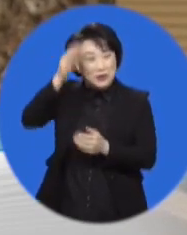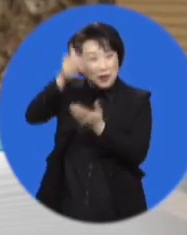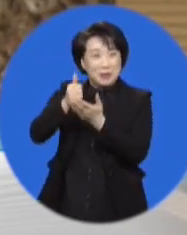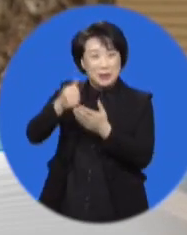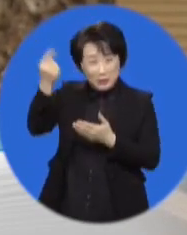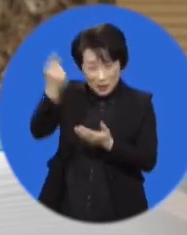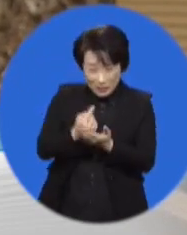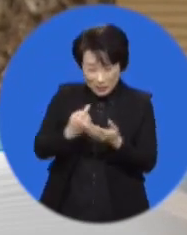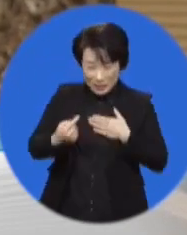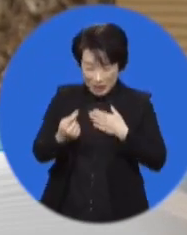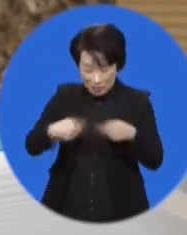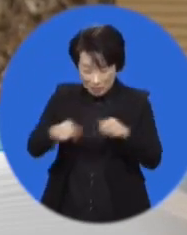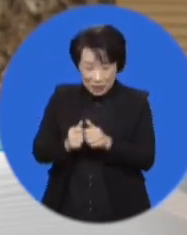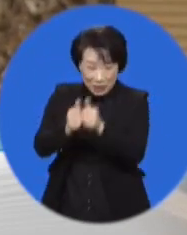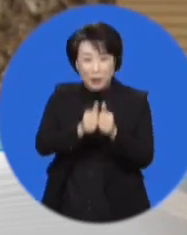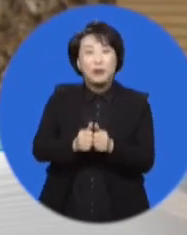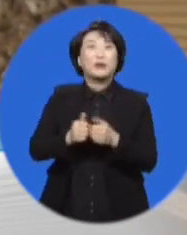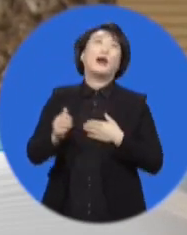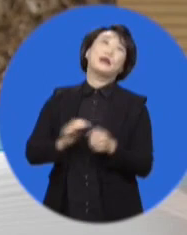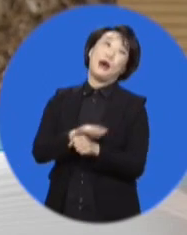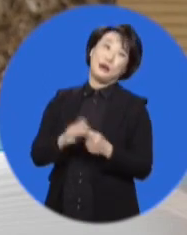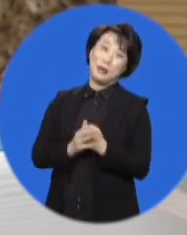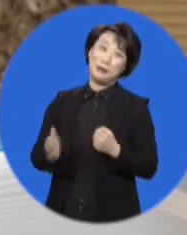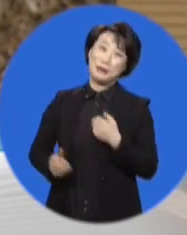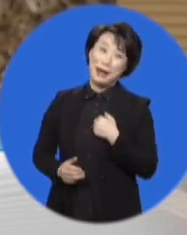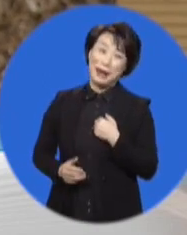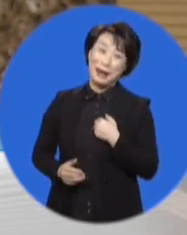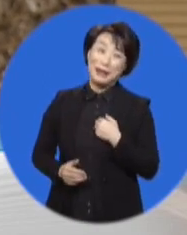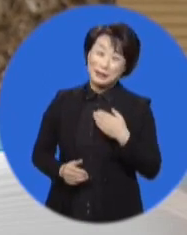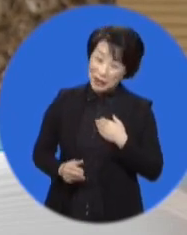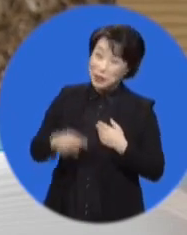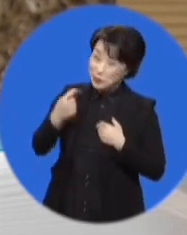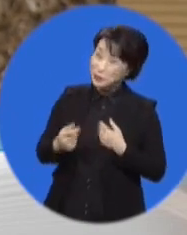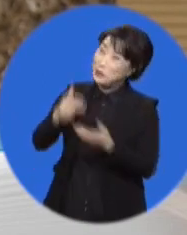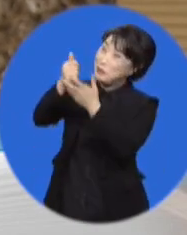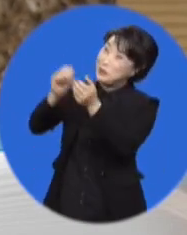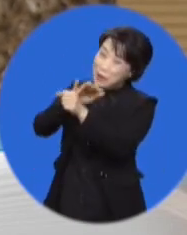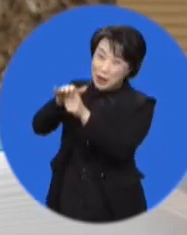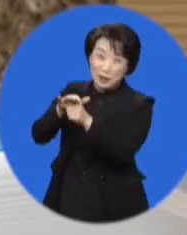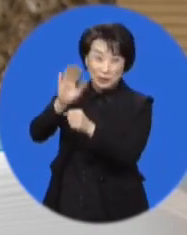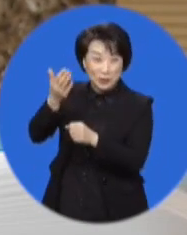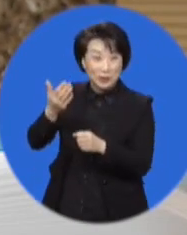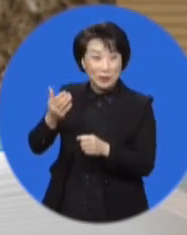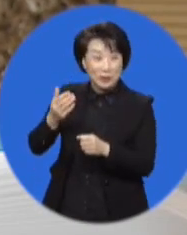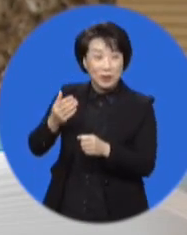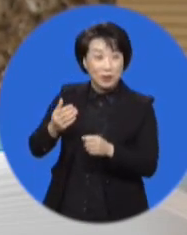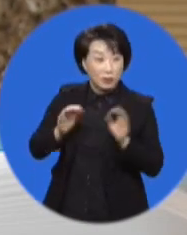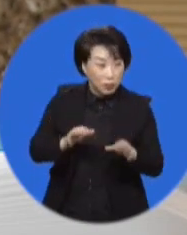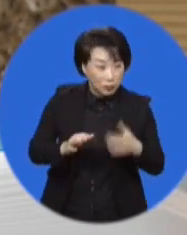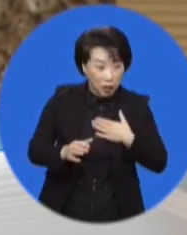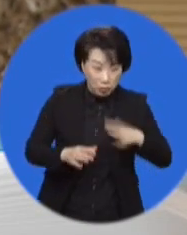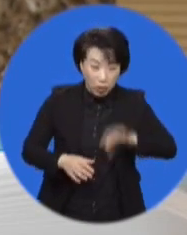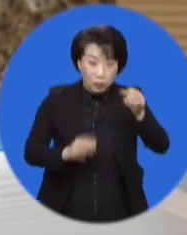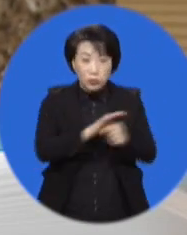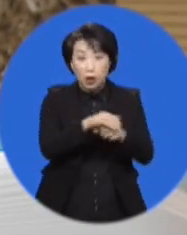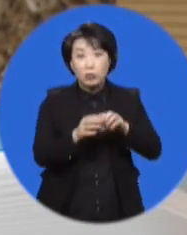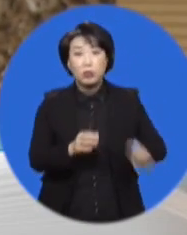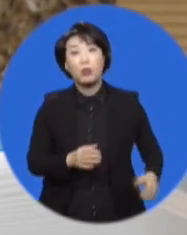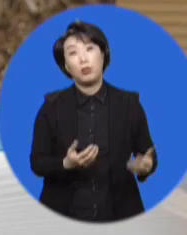나를 사랑한다고 응? 너도 나를 사랑하라고 근데 어째서 네가 처음 사랑을